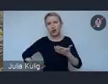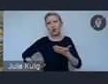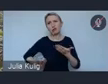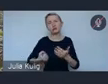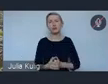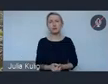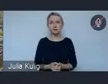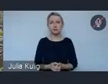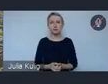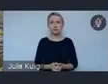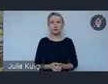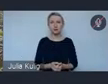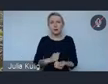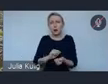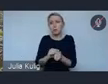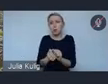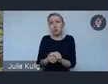bądź